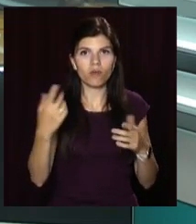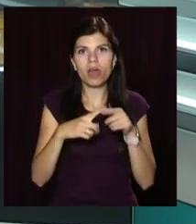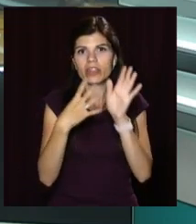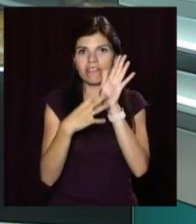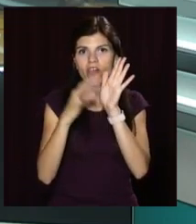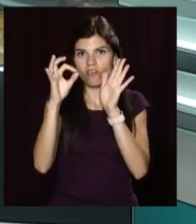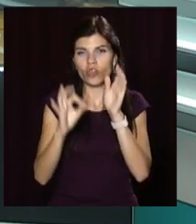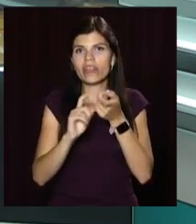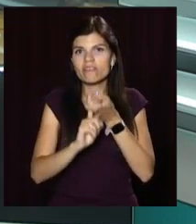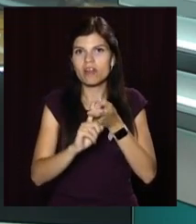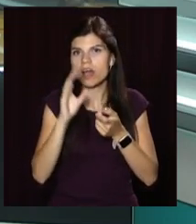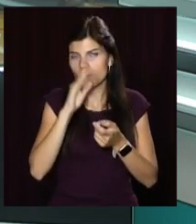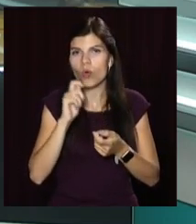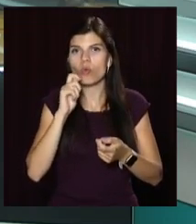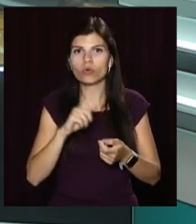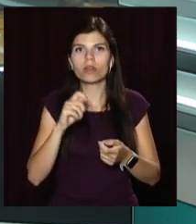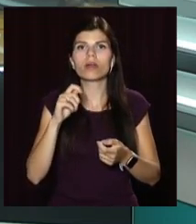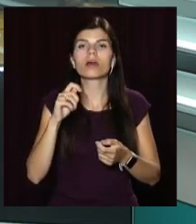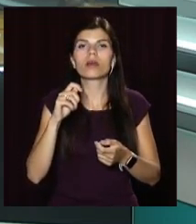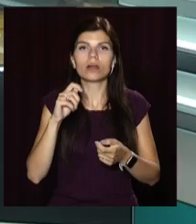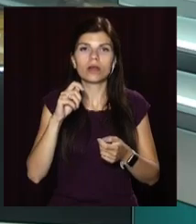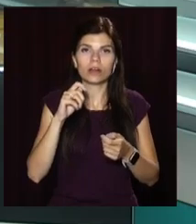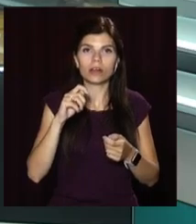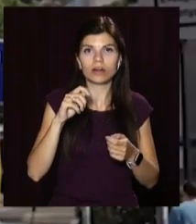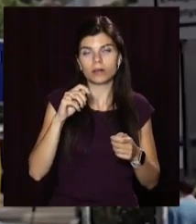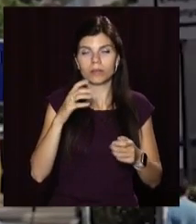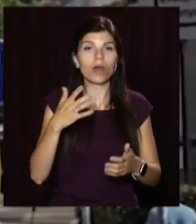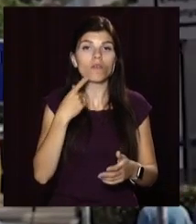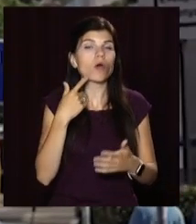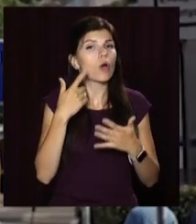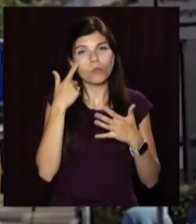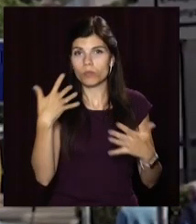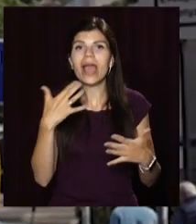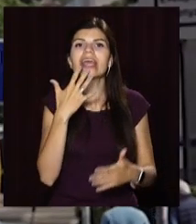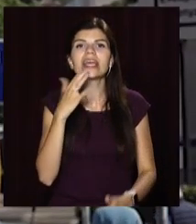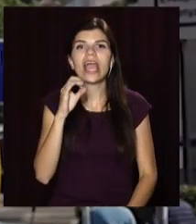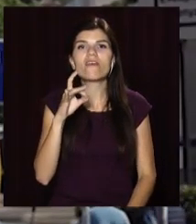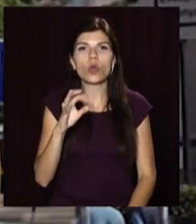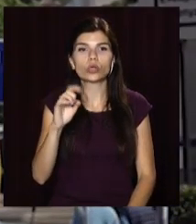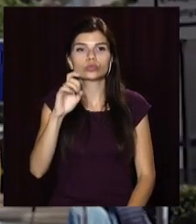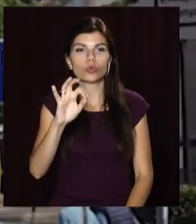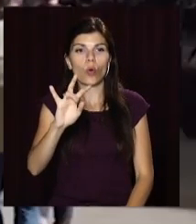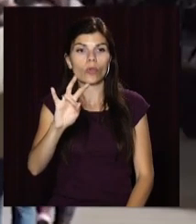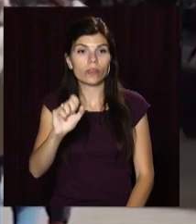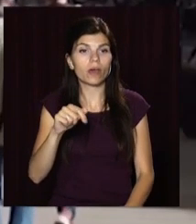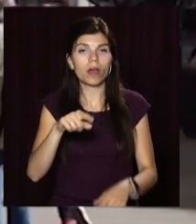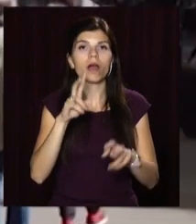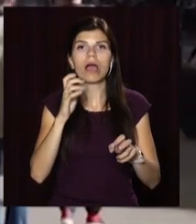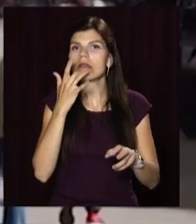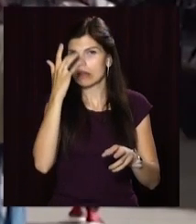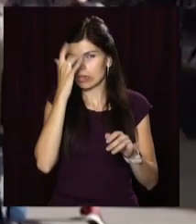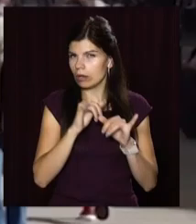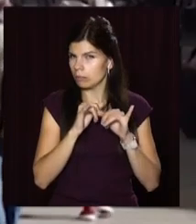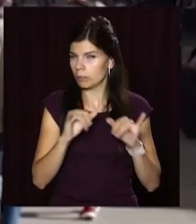90% випадків інфікування в країнах Єврозони. Фахівці кажуть, досить і ймовірно, що дельта широко розповсюджуватиметься